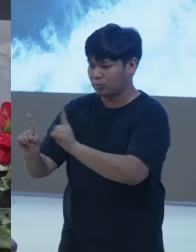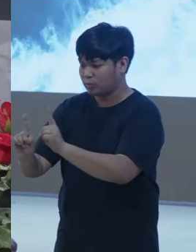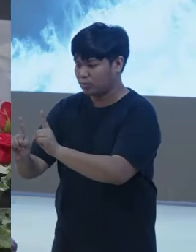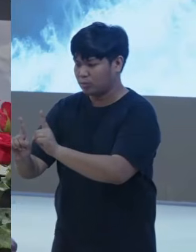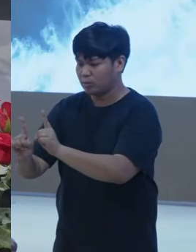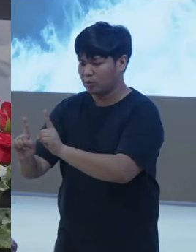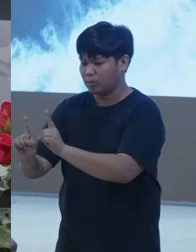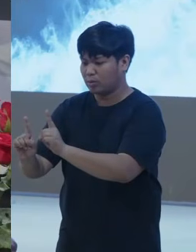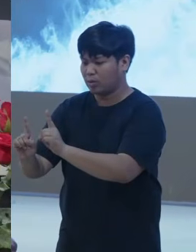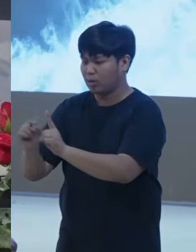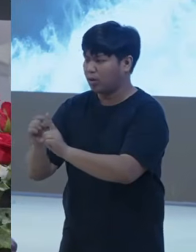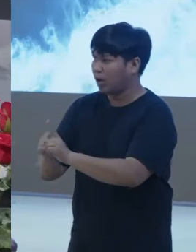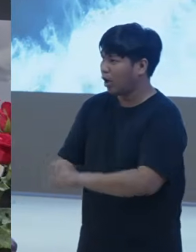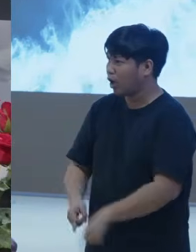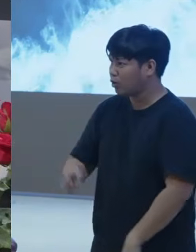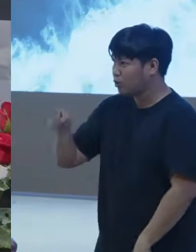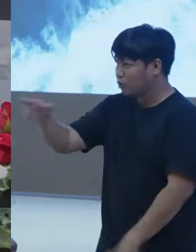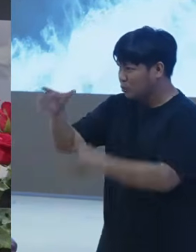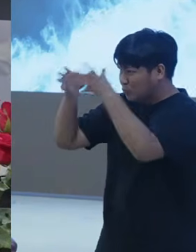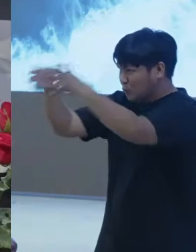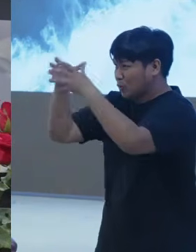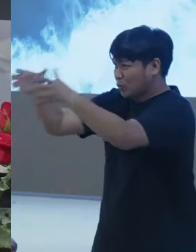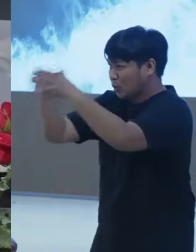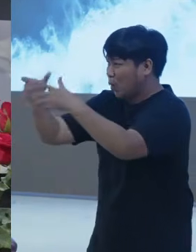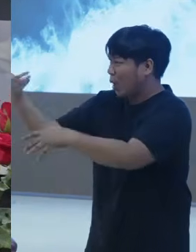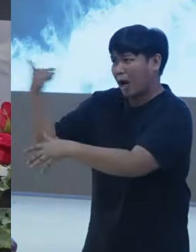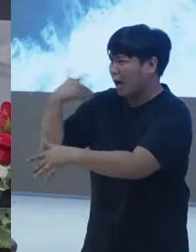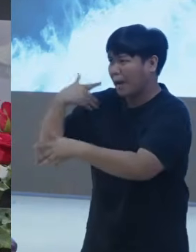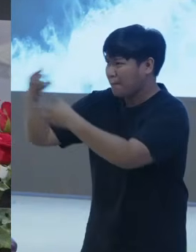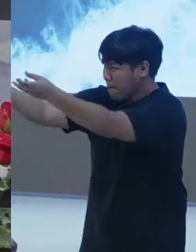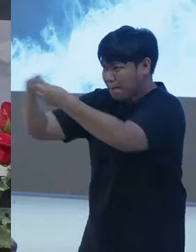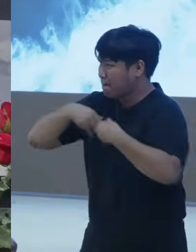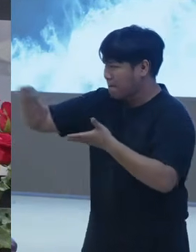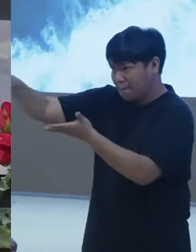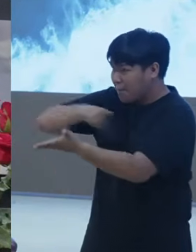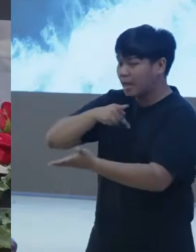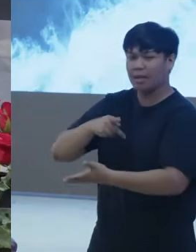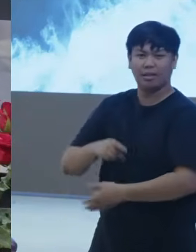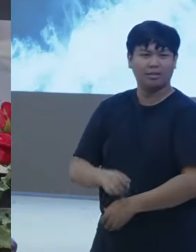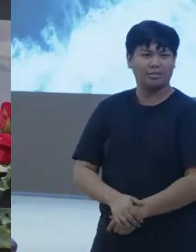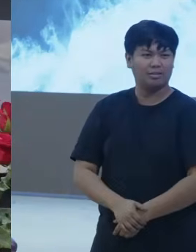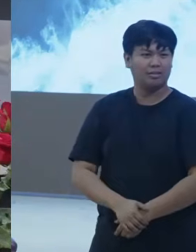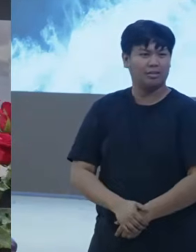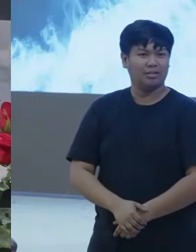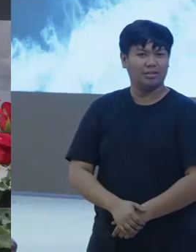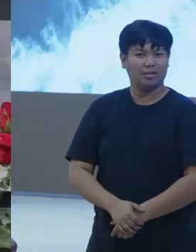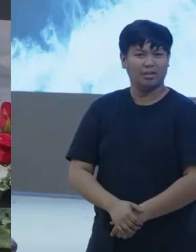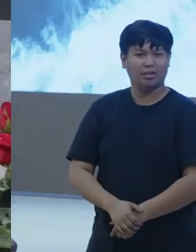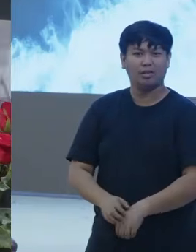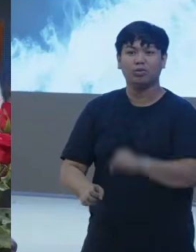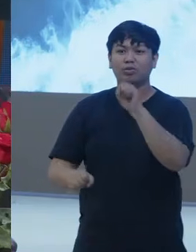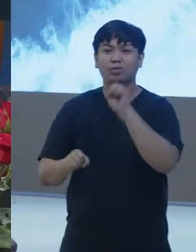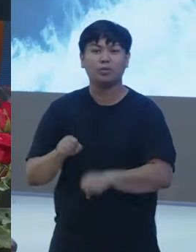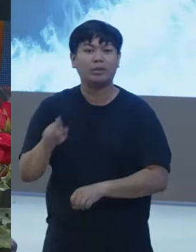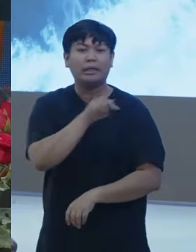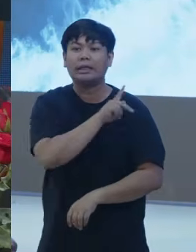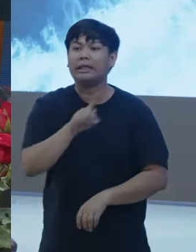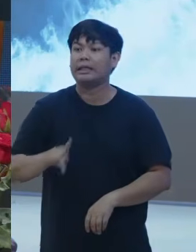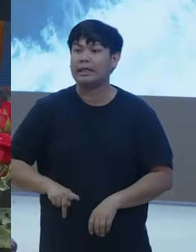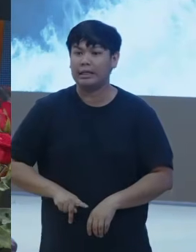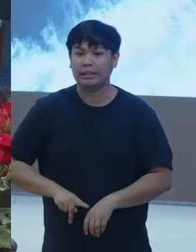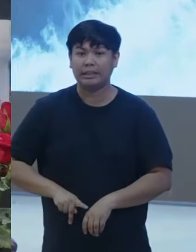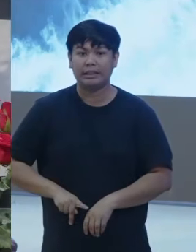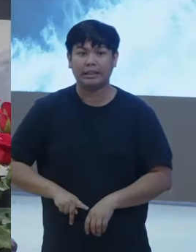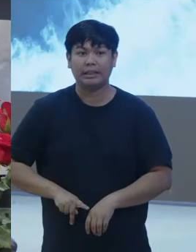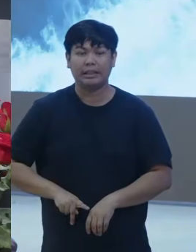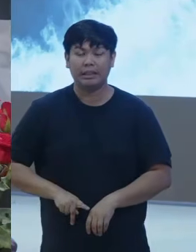sinakal niya at pinakulong dahil hindi siya makabayad. So pinatawag siya ulit ng hari. Alam mo,